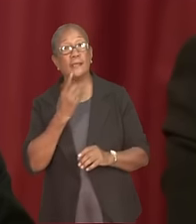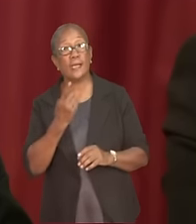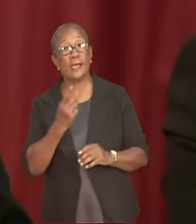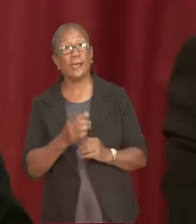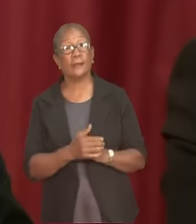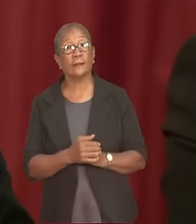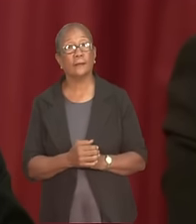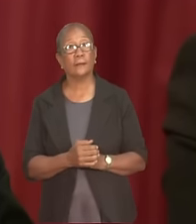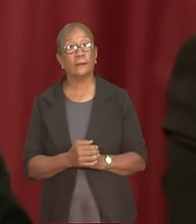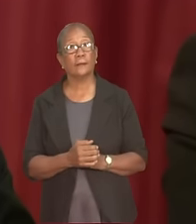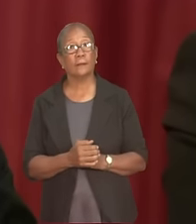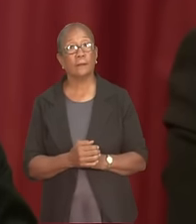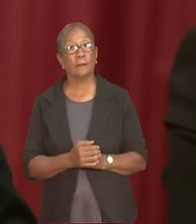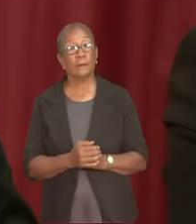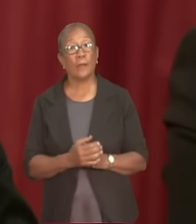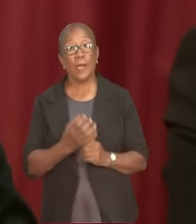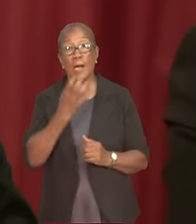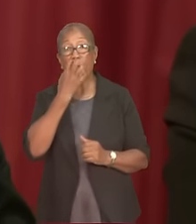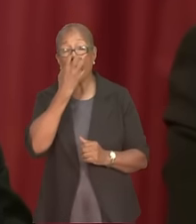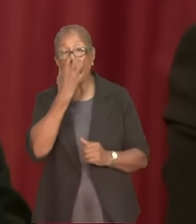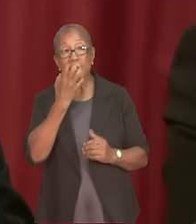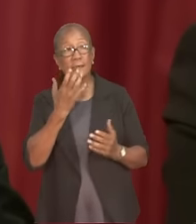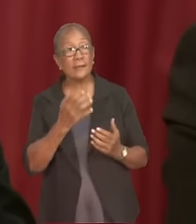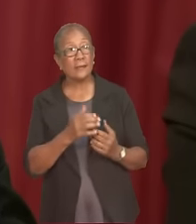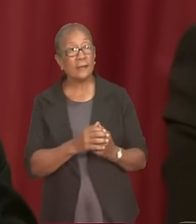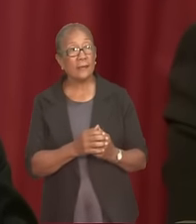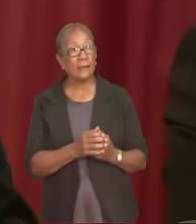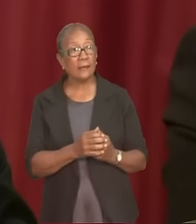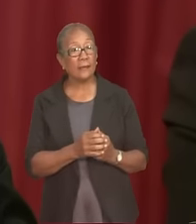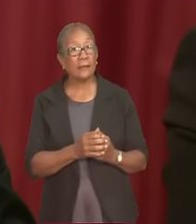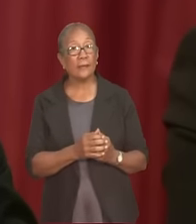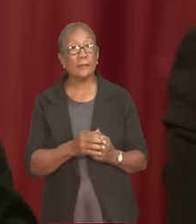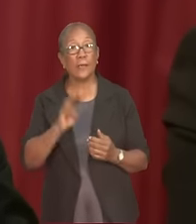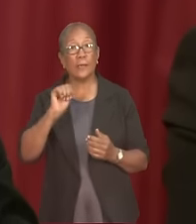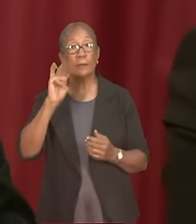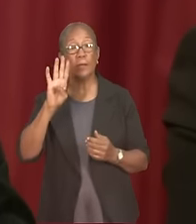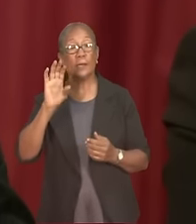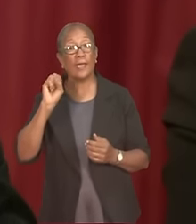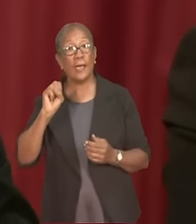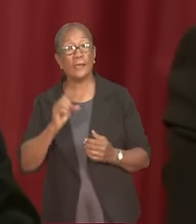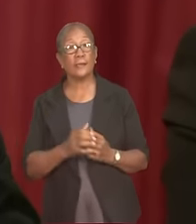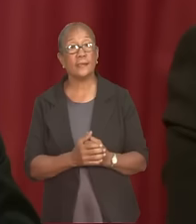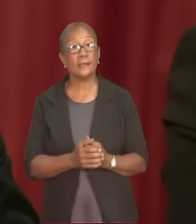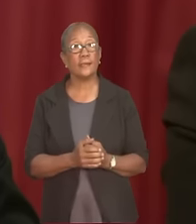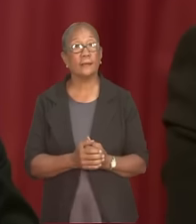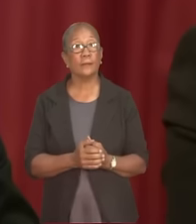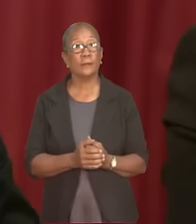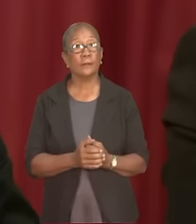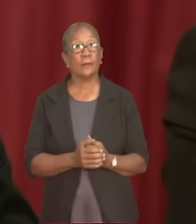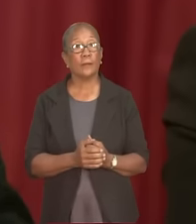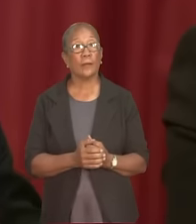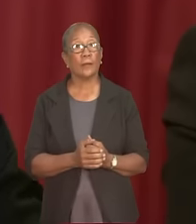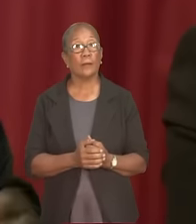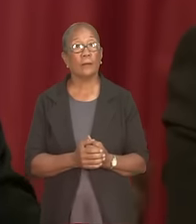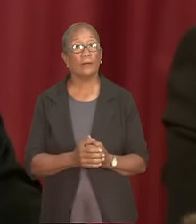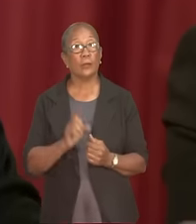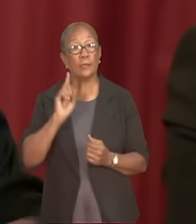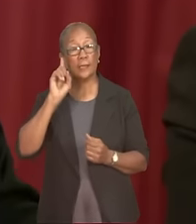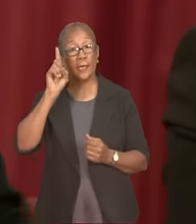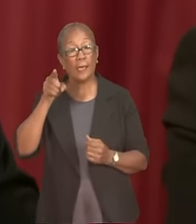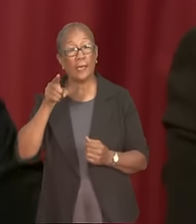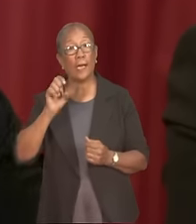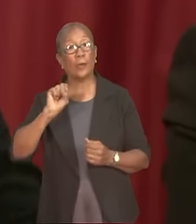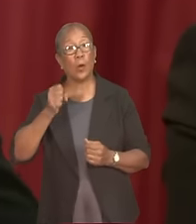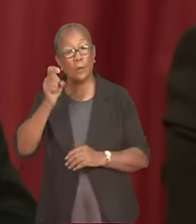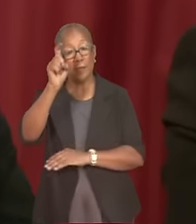oké, gas is organen, het is bij EBS, het hoort niet daar thuis, want we hebben